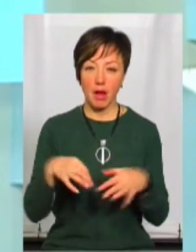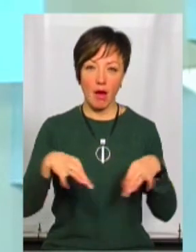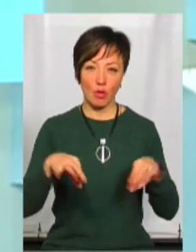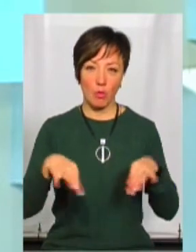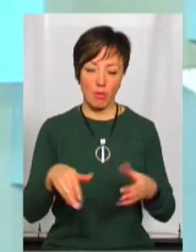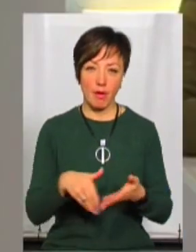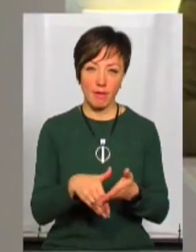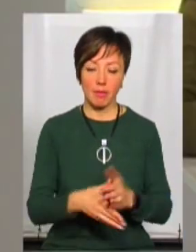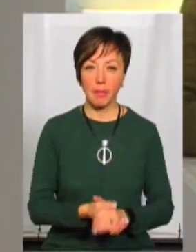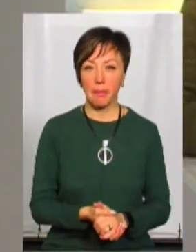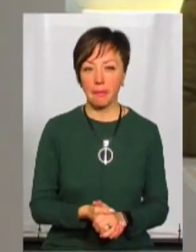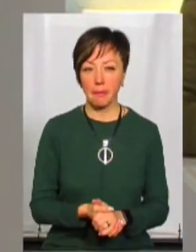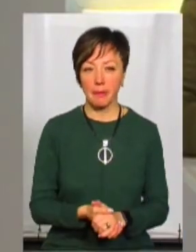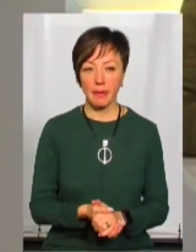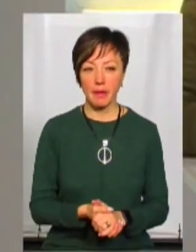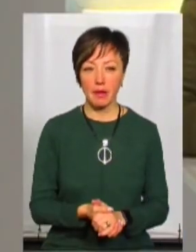автомобілів. А от коли